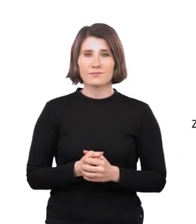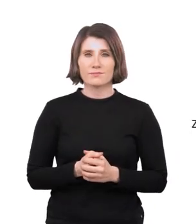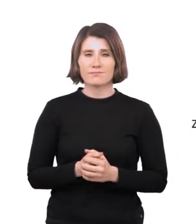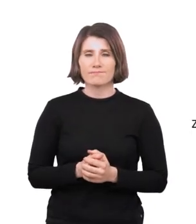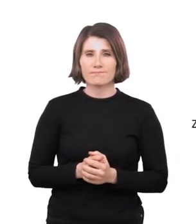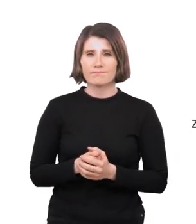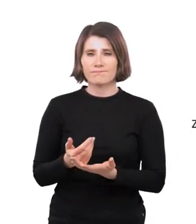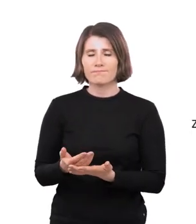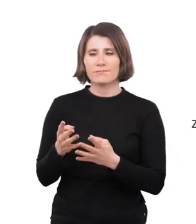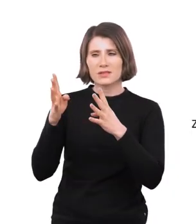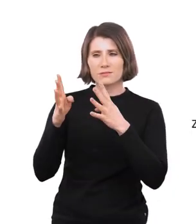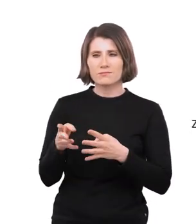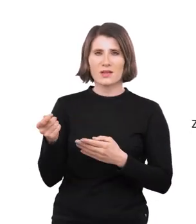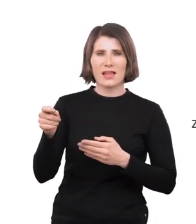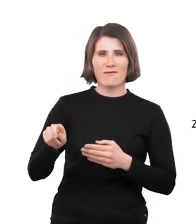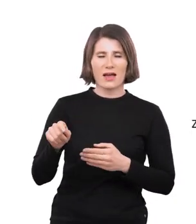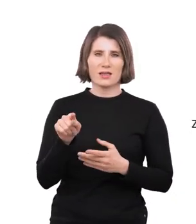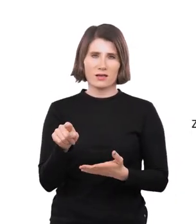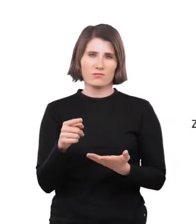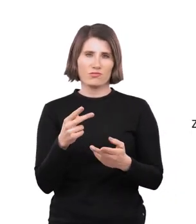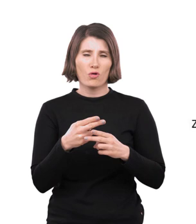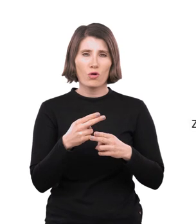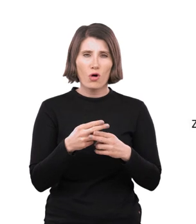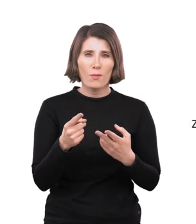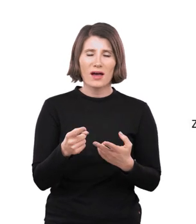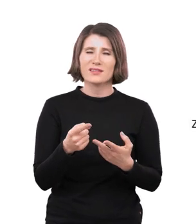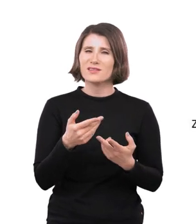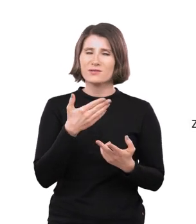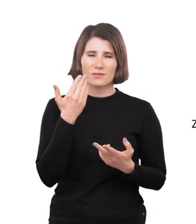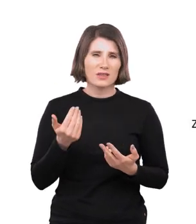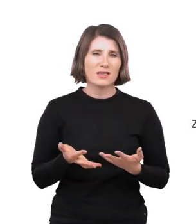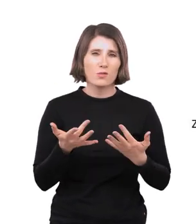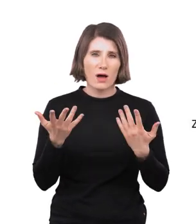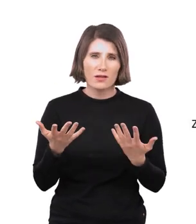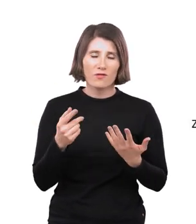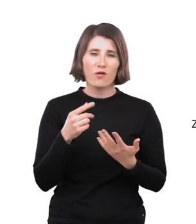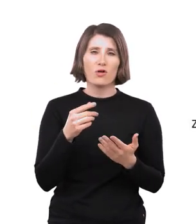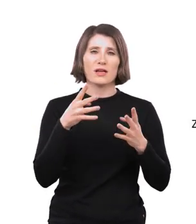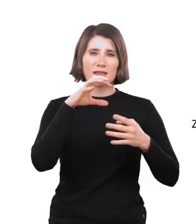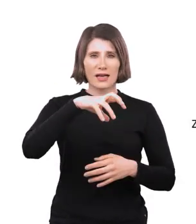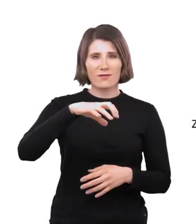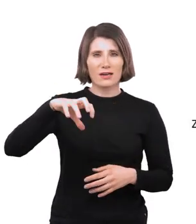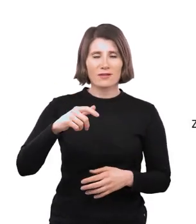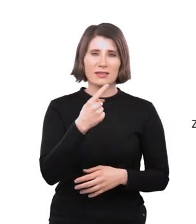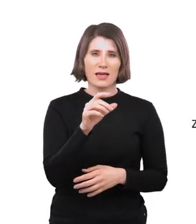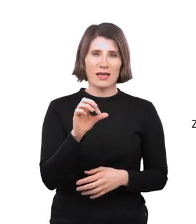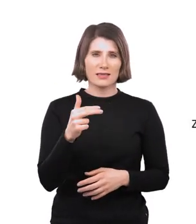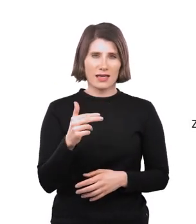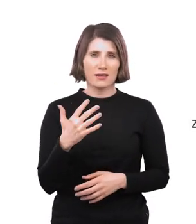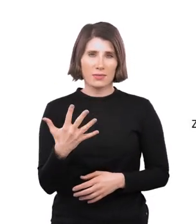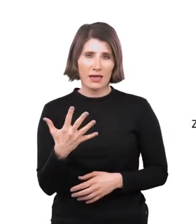Definiowanie nie jest sprawą prostą, mimo że kryteria zarówno w przypadku klasyfikacji DSM-5,